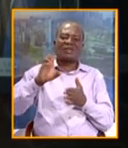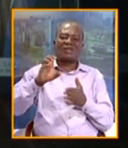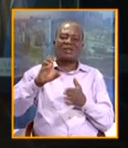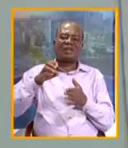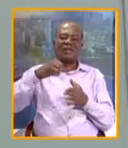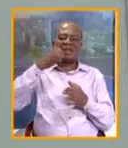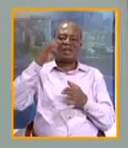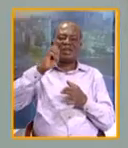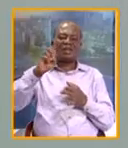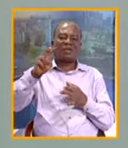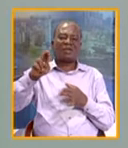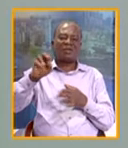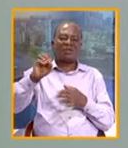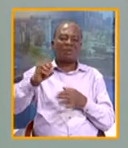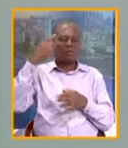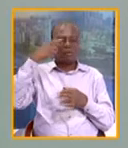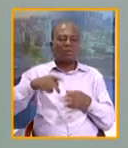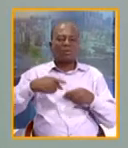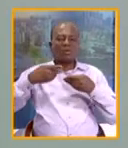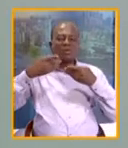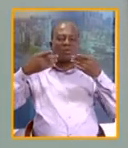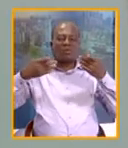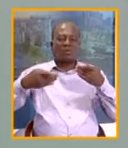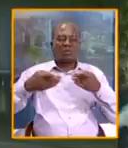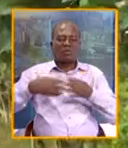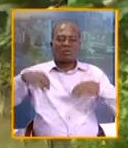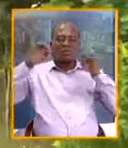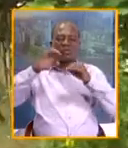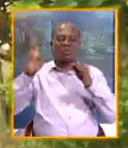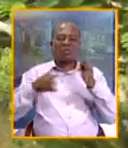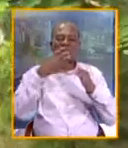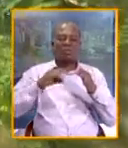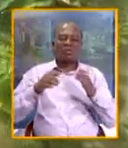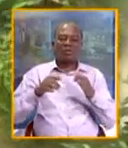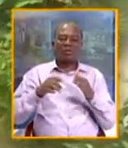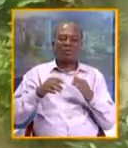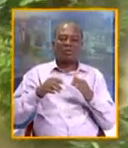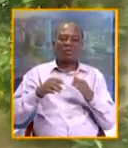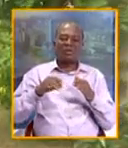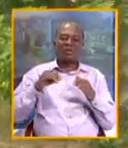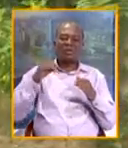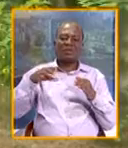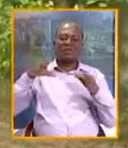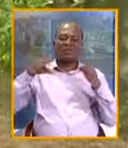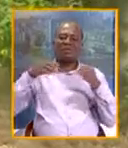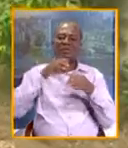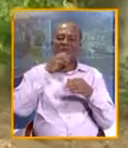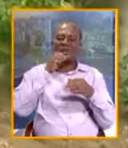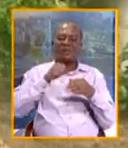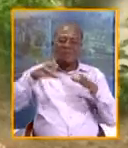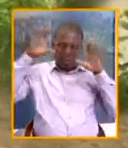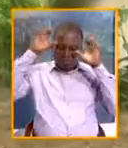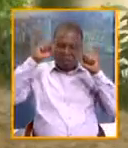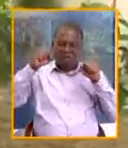raja l'hymne national vous faire la promotion des valeurs de l'hymne national issa diakité cet ancien préfet hors grade